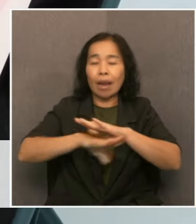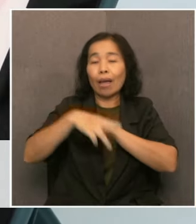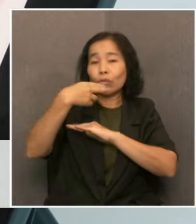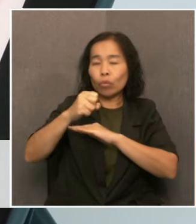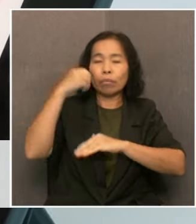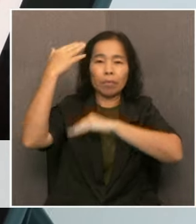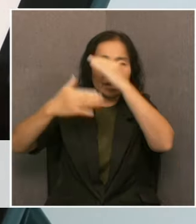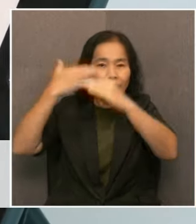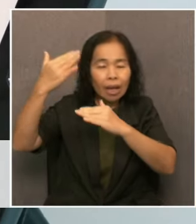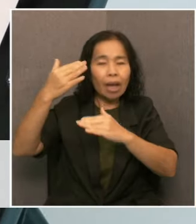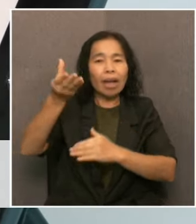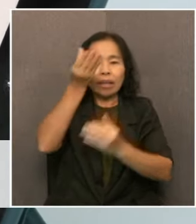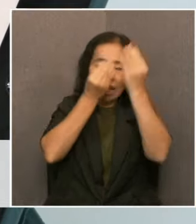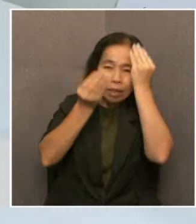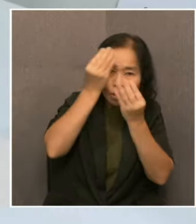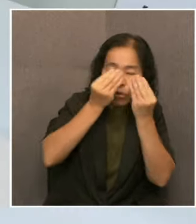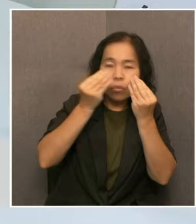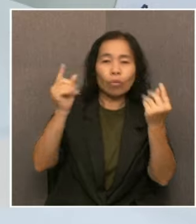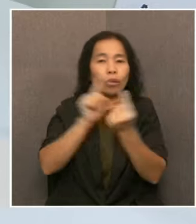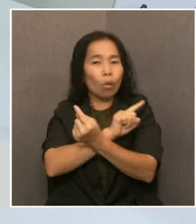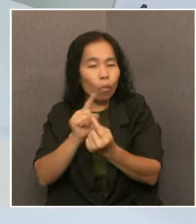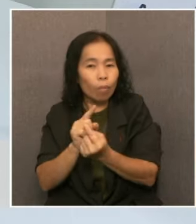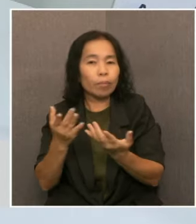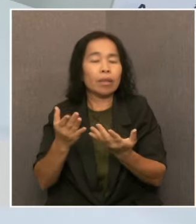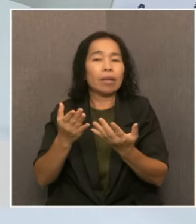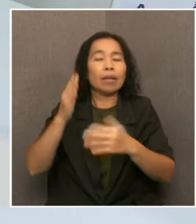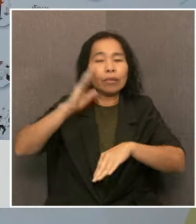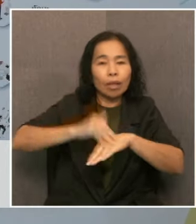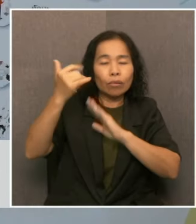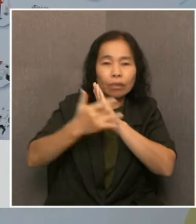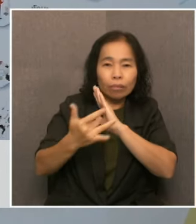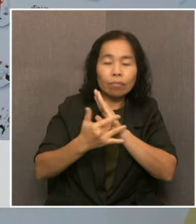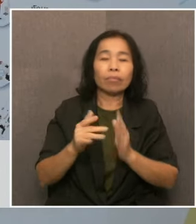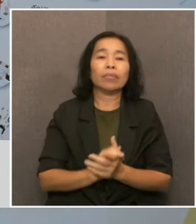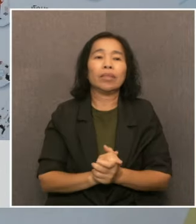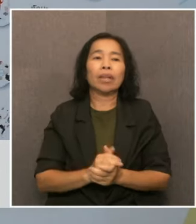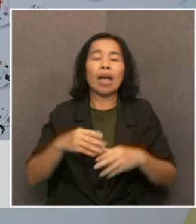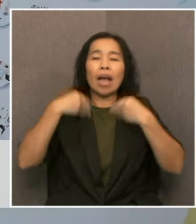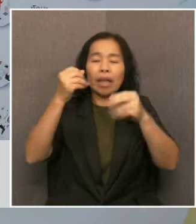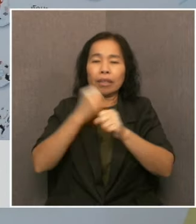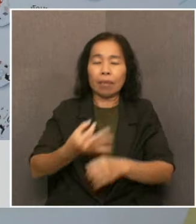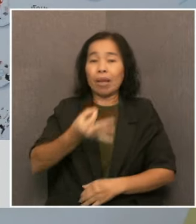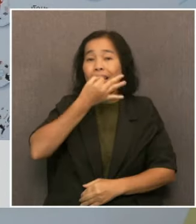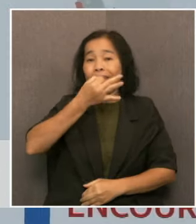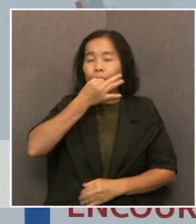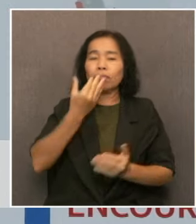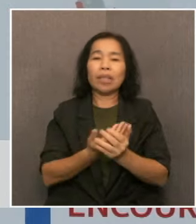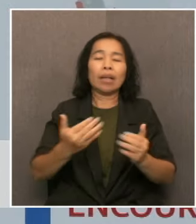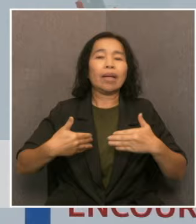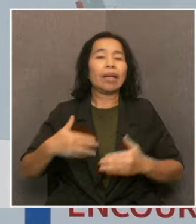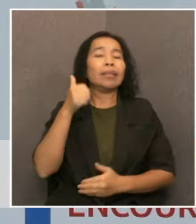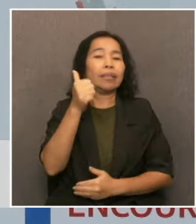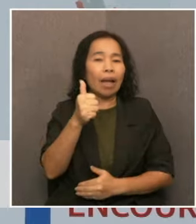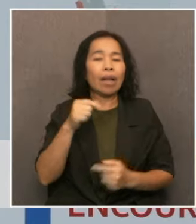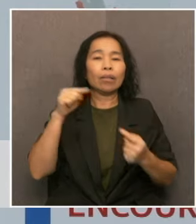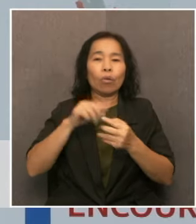การการเรีนรู้ การเข้าสังคม และทักษาตดิจิททัลเพื่อยกระดับการสรางอาชีพและรายได้นำไปสู่